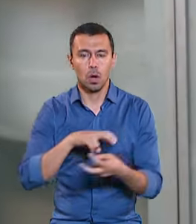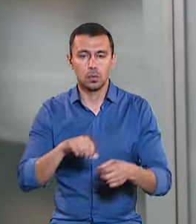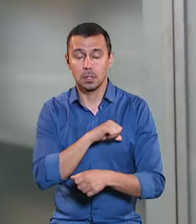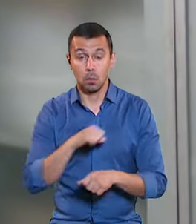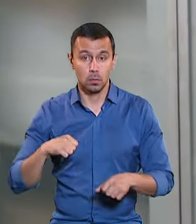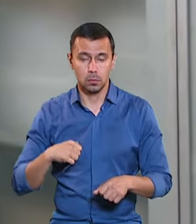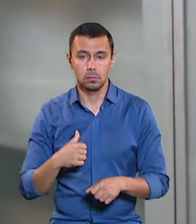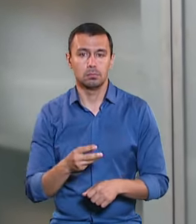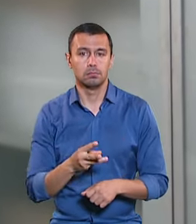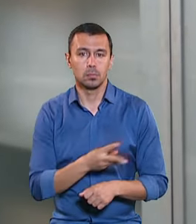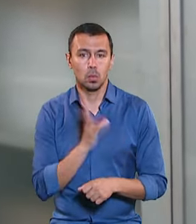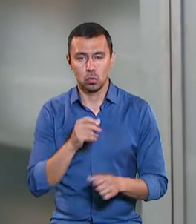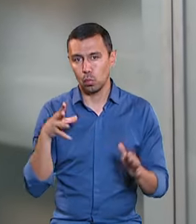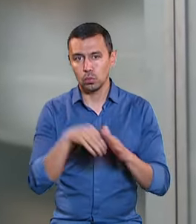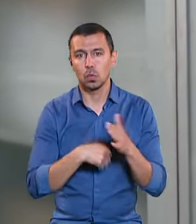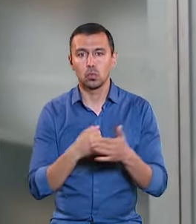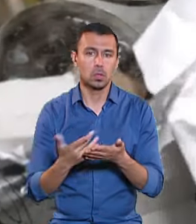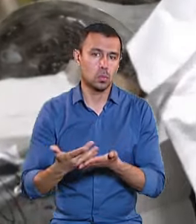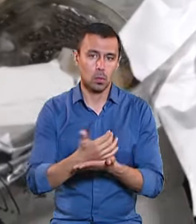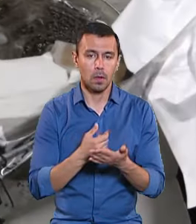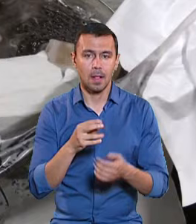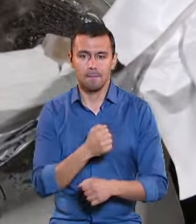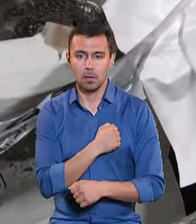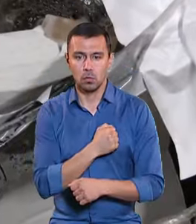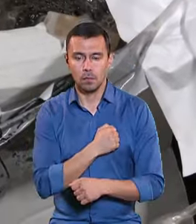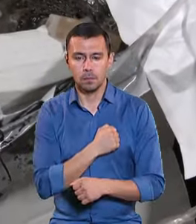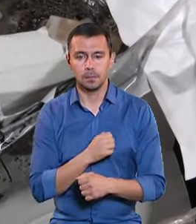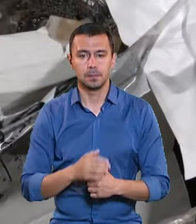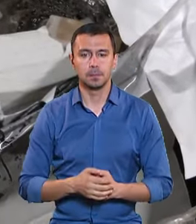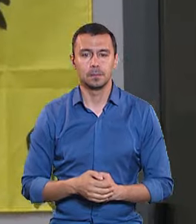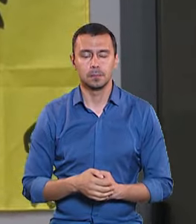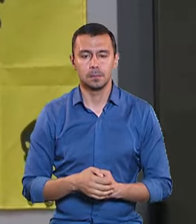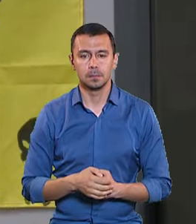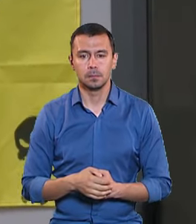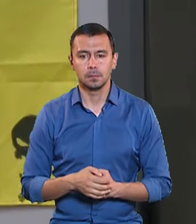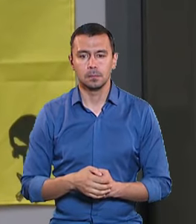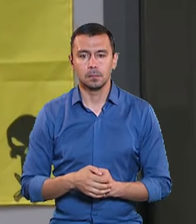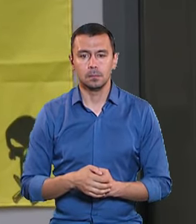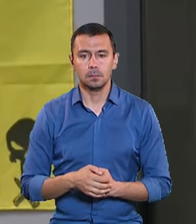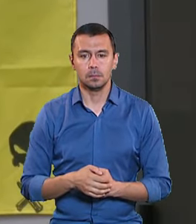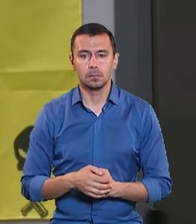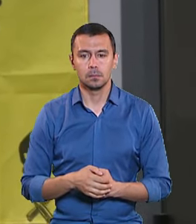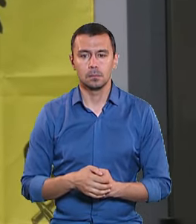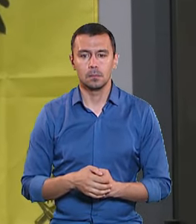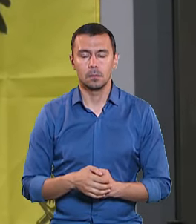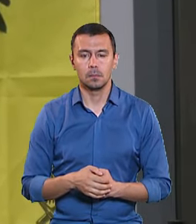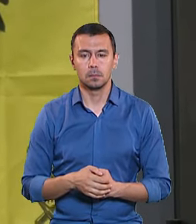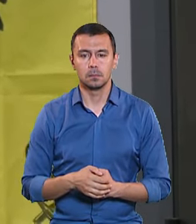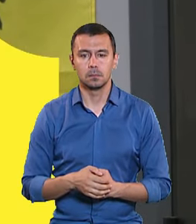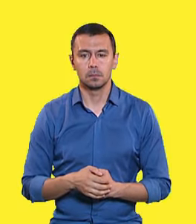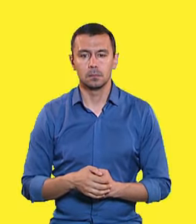самостійно. Бажаючі можуть долучитися до зборів для військових. Вікторія Мельник, Віктор Кривий, Суспільне новини, Хмельницький.